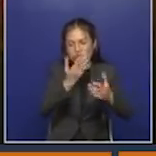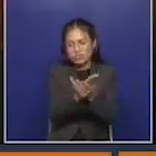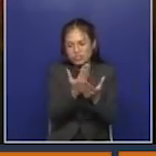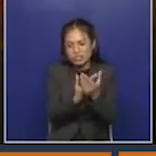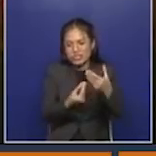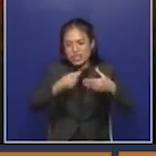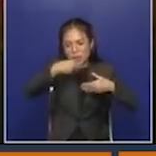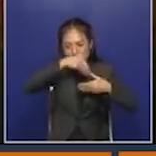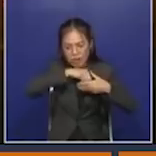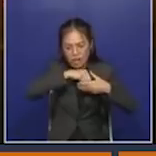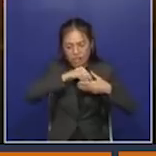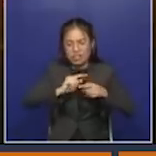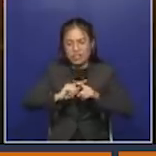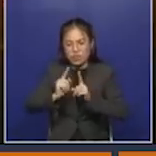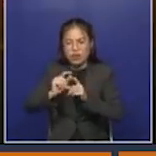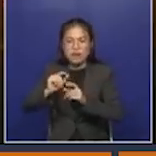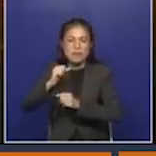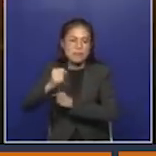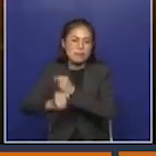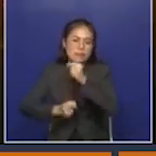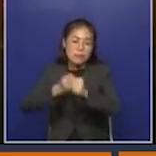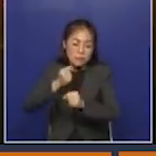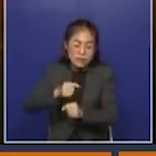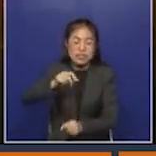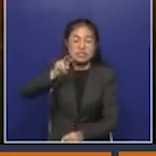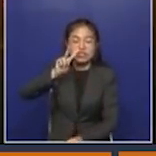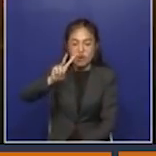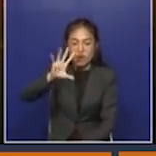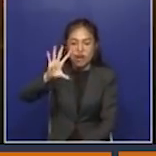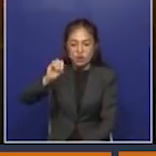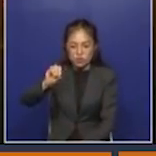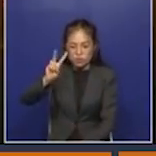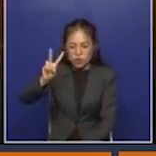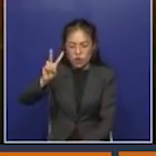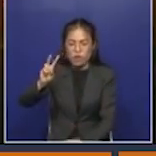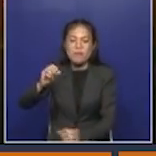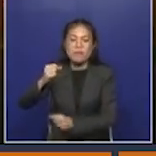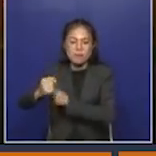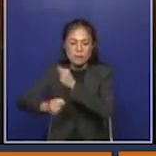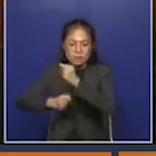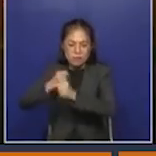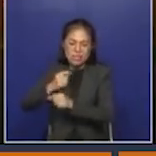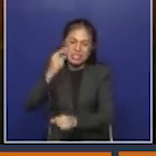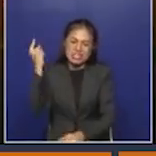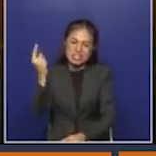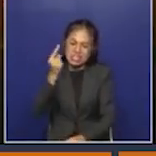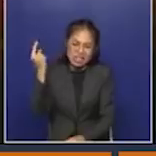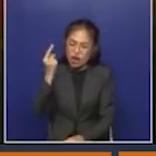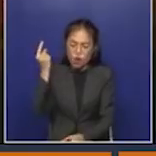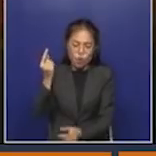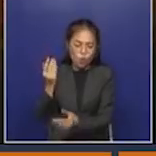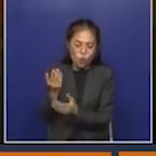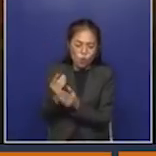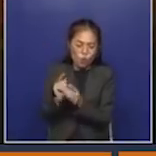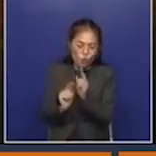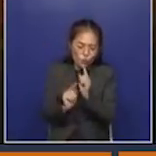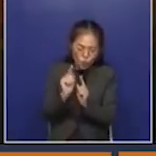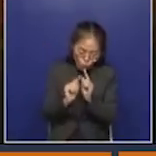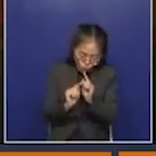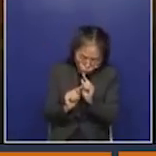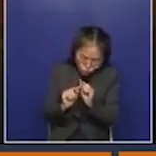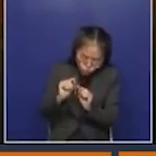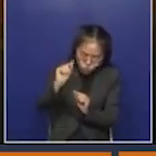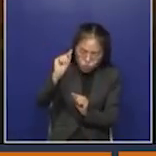ทั้งๆที่ปี 2512นั้นเป็นปีที่การท่องเที่ยวของไทยทุกสถิติสูงที่สุดในประวัติศาสตร์นะคะ